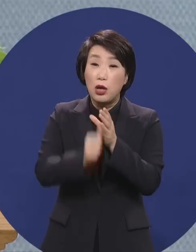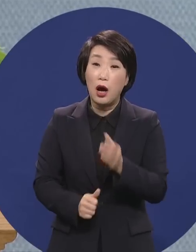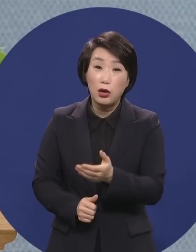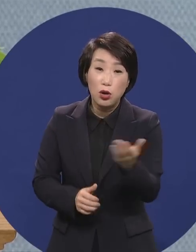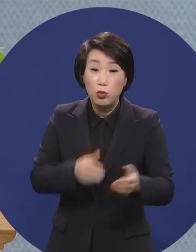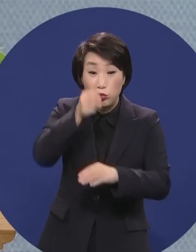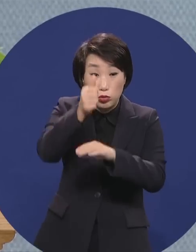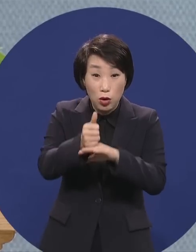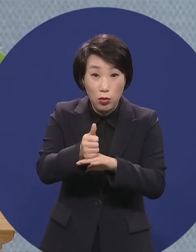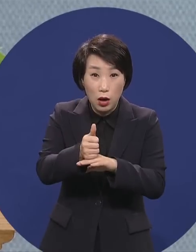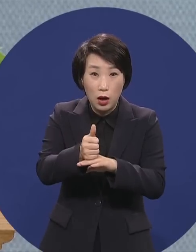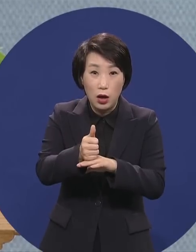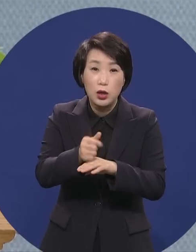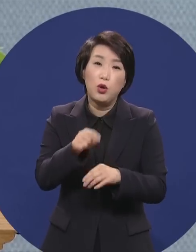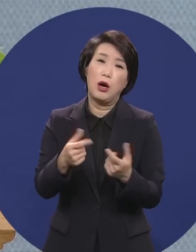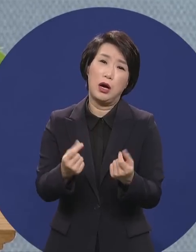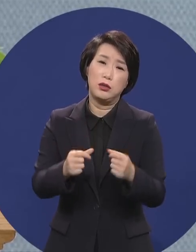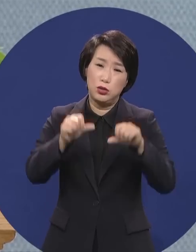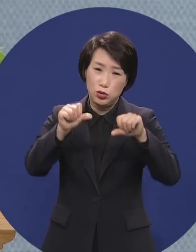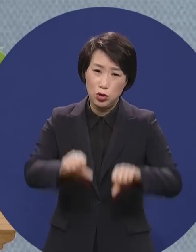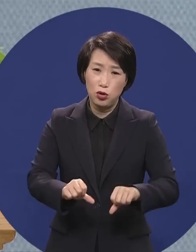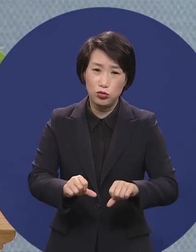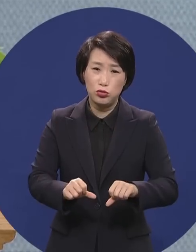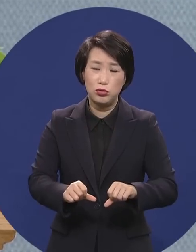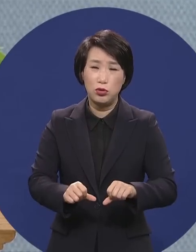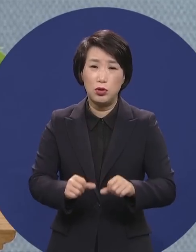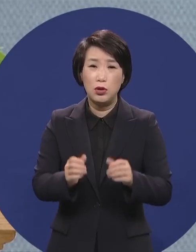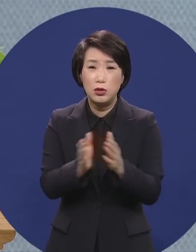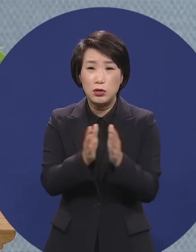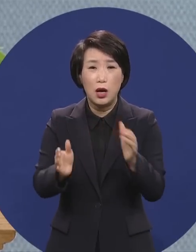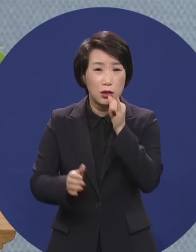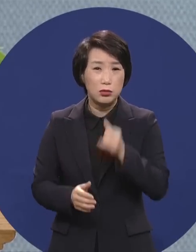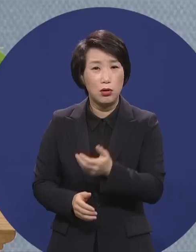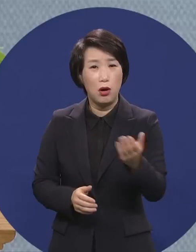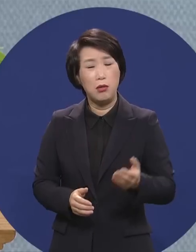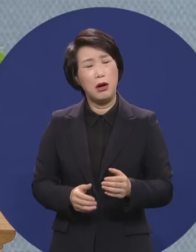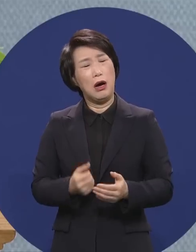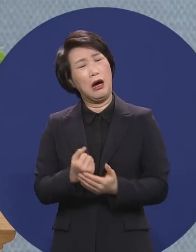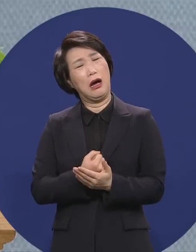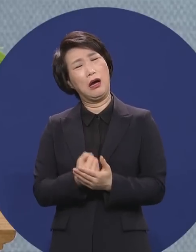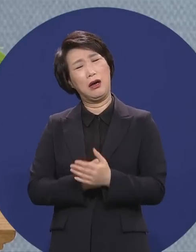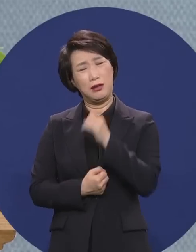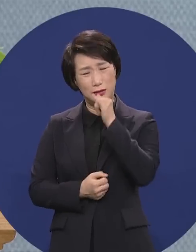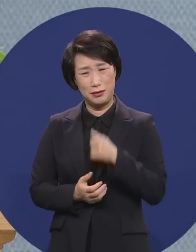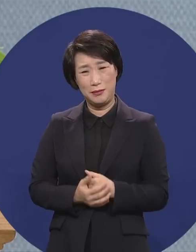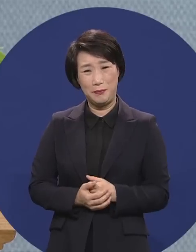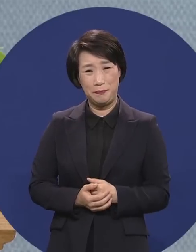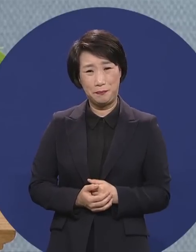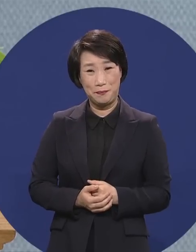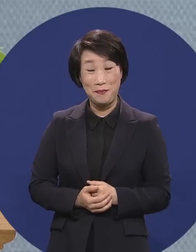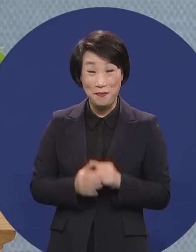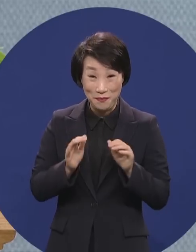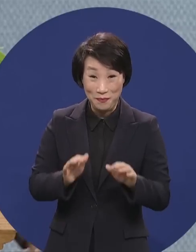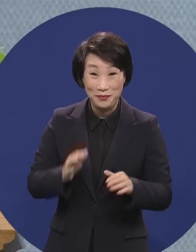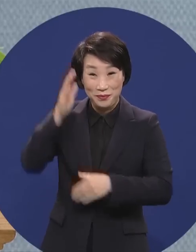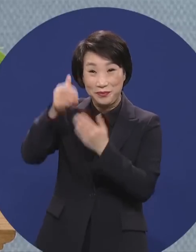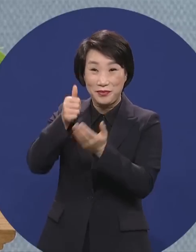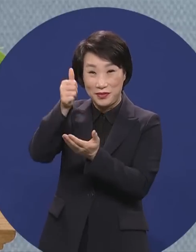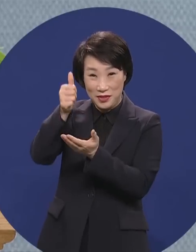타락의 결과가 이런 저주를 가져온다고 생각할 때 얼마나 안타까운 일이냐.